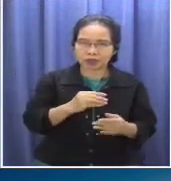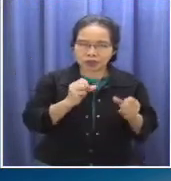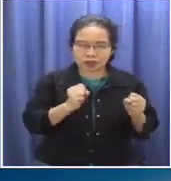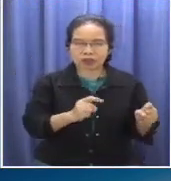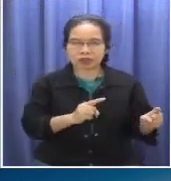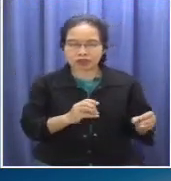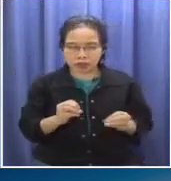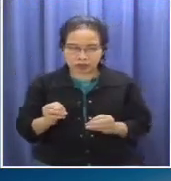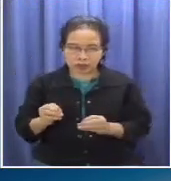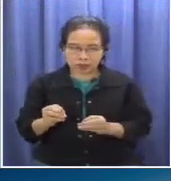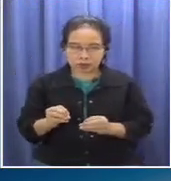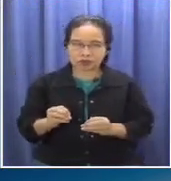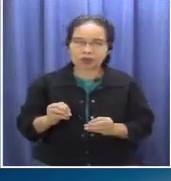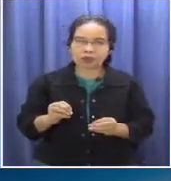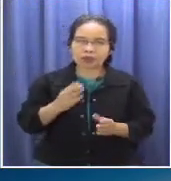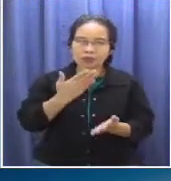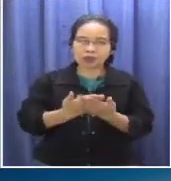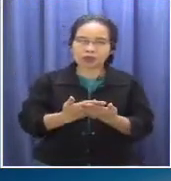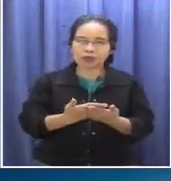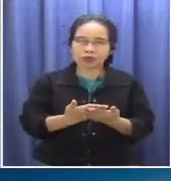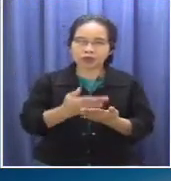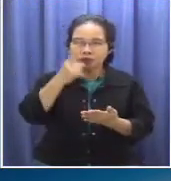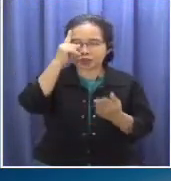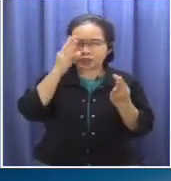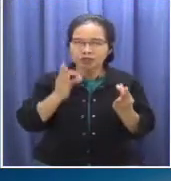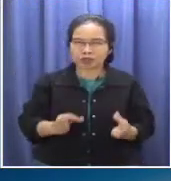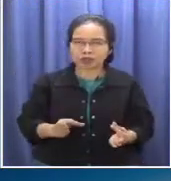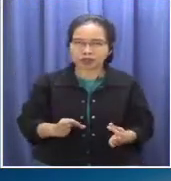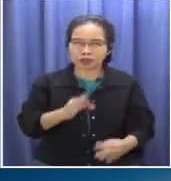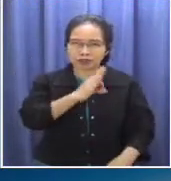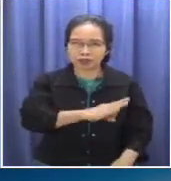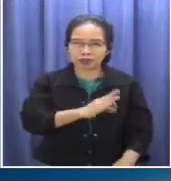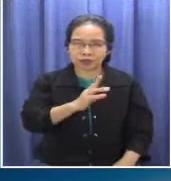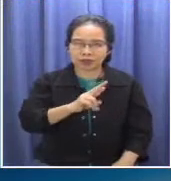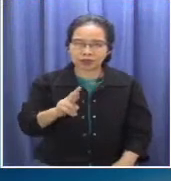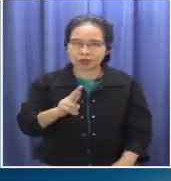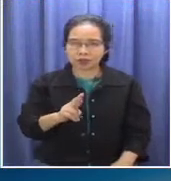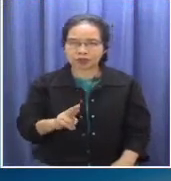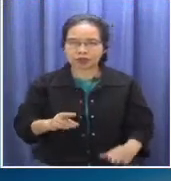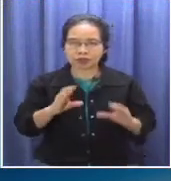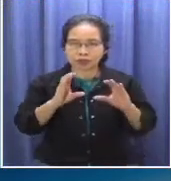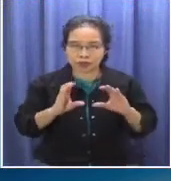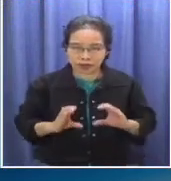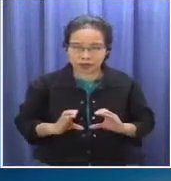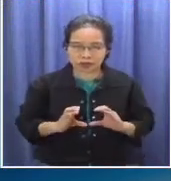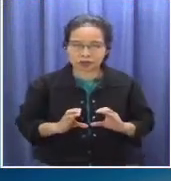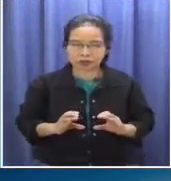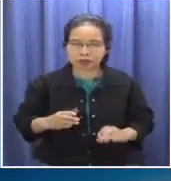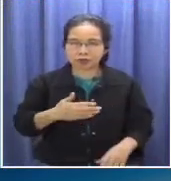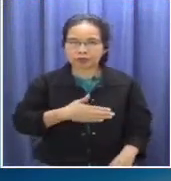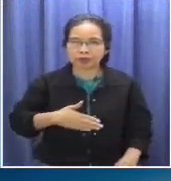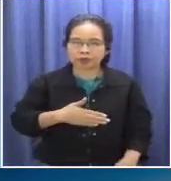ng maayos na pagpapasya sa kapakanan ng kanilang mga mamamayan.